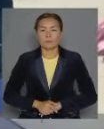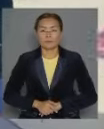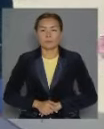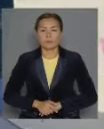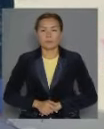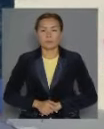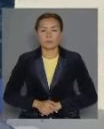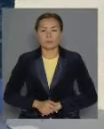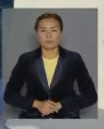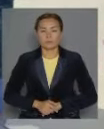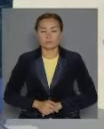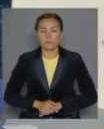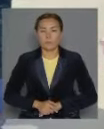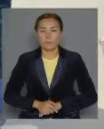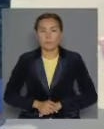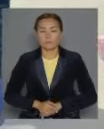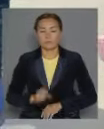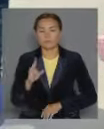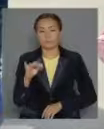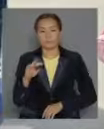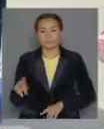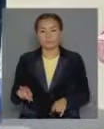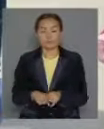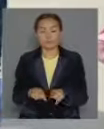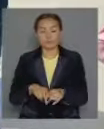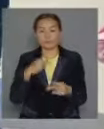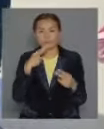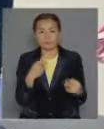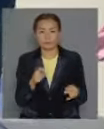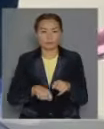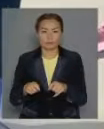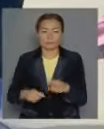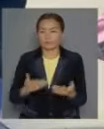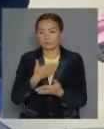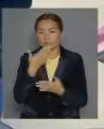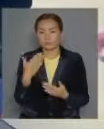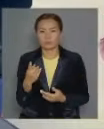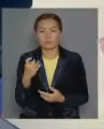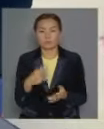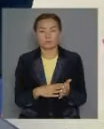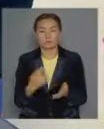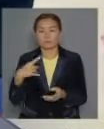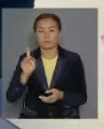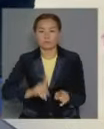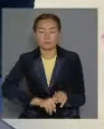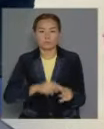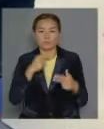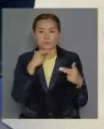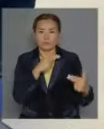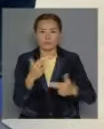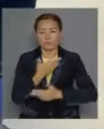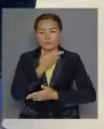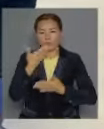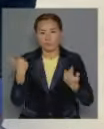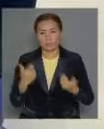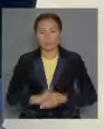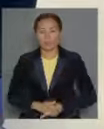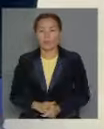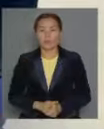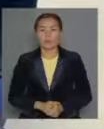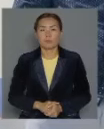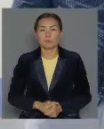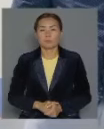ешқандай, ешқайсынан. Акиматтан да жауап жоқ, Гайдан да жауап жоқ. 109'dan da jawab joq, eşqaysın ne joq. Atvet joq bizge. Sosun